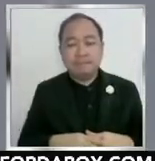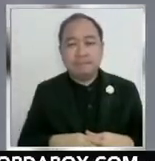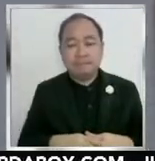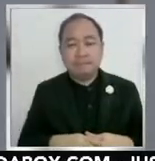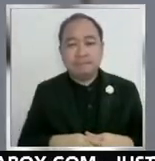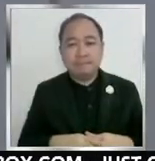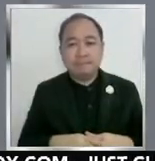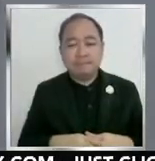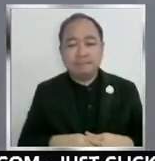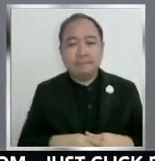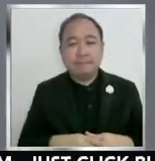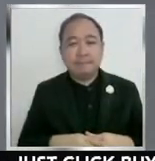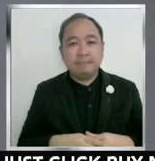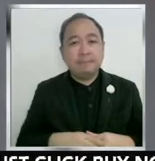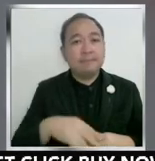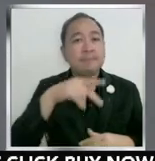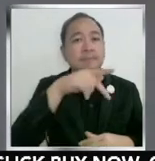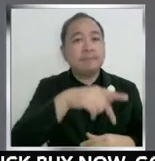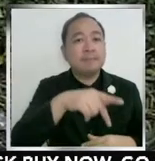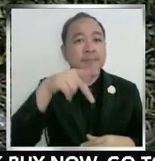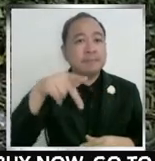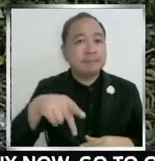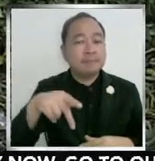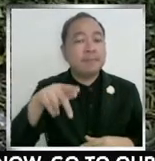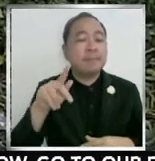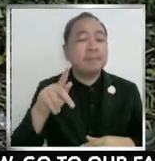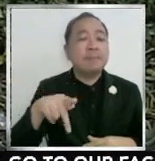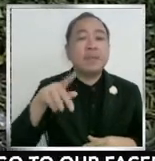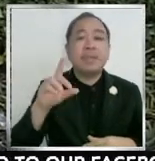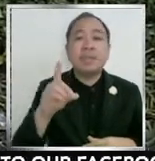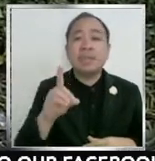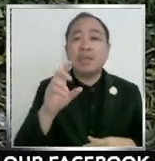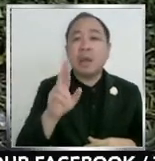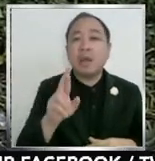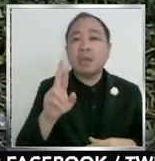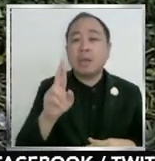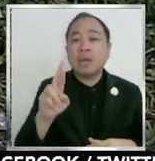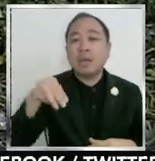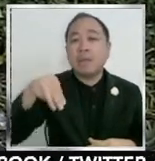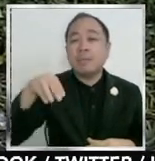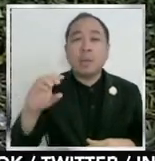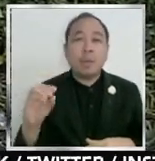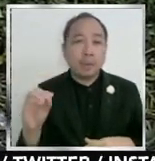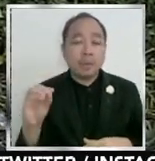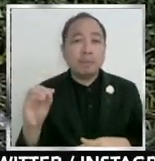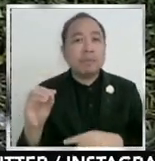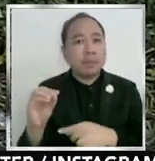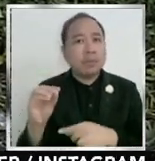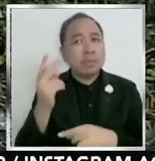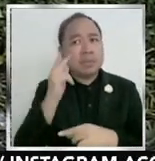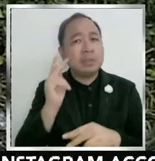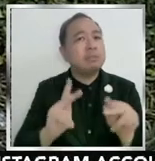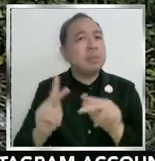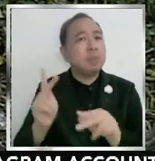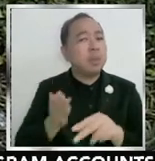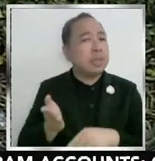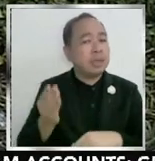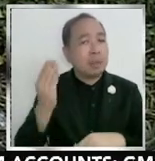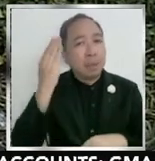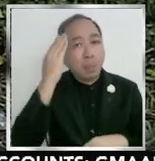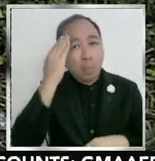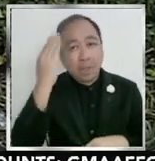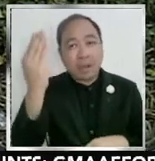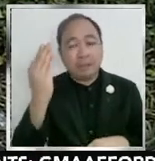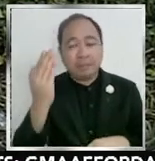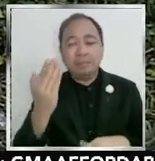Sa Pampanga PDRRMO. Samantala, dahil nga yung mga residente na particular dito sa Kalumpit, Bulacan ay mas pinipili na raw na tumira dito sa